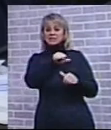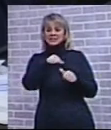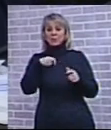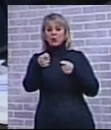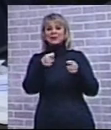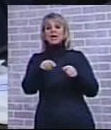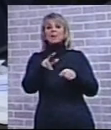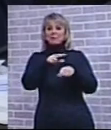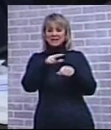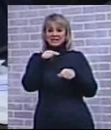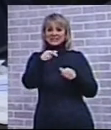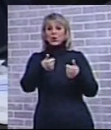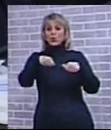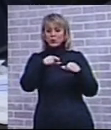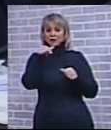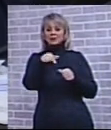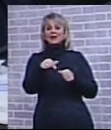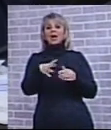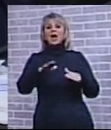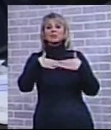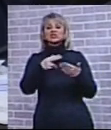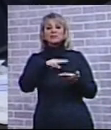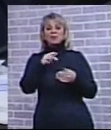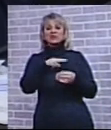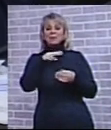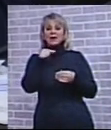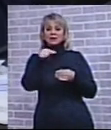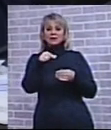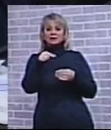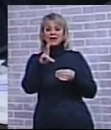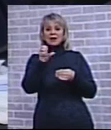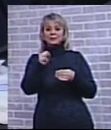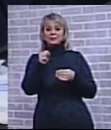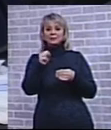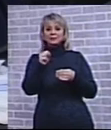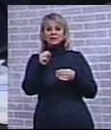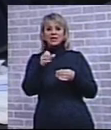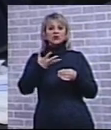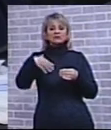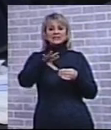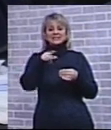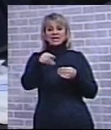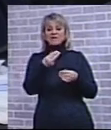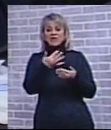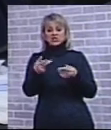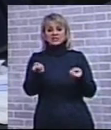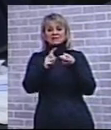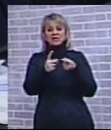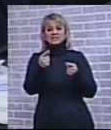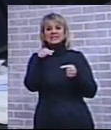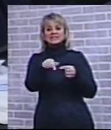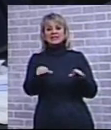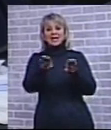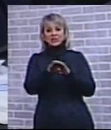самоуправления, из правоохранительных органов, обращайте, пожалуйста, внимание на все вещи, связанные вот